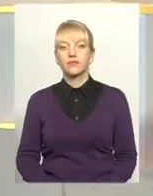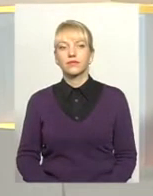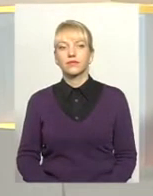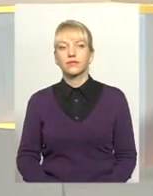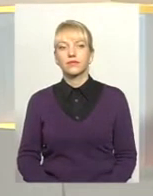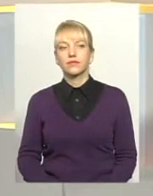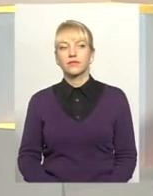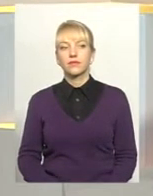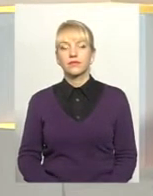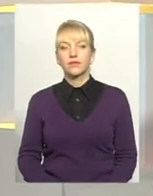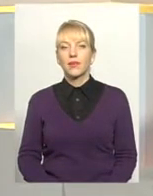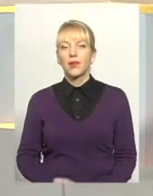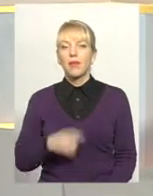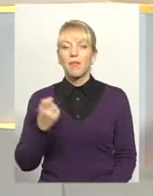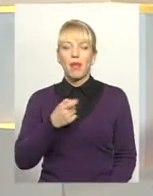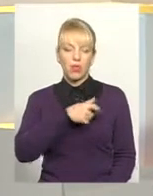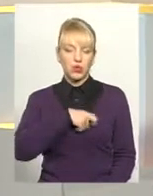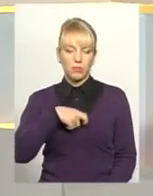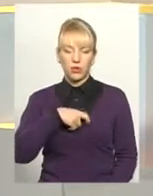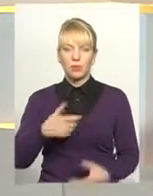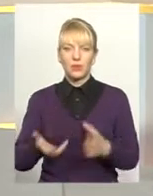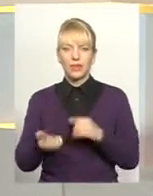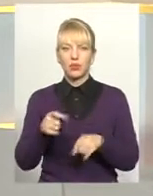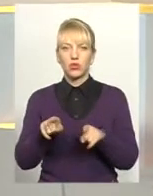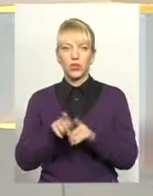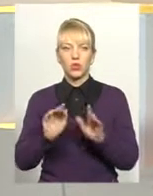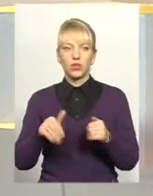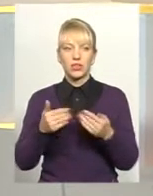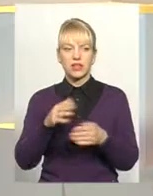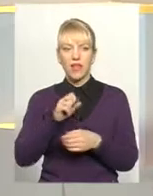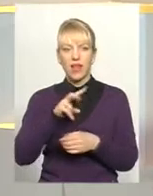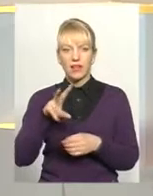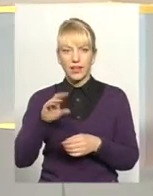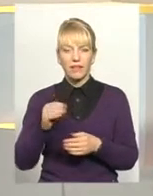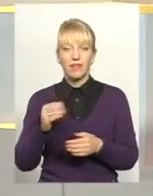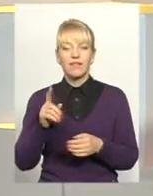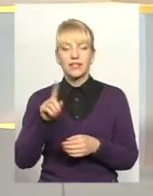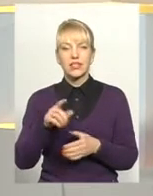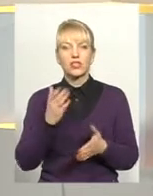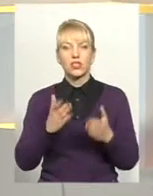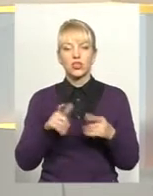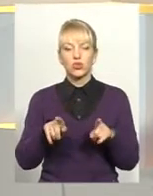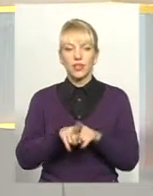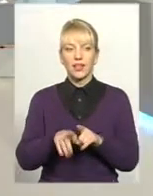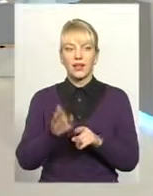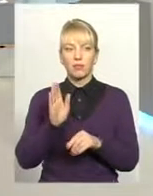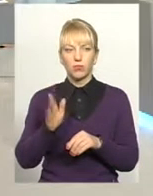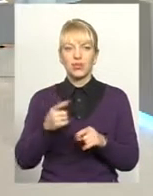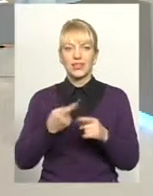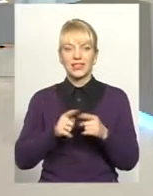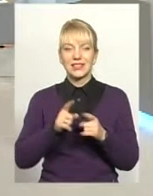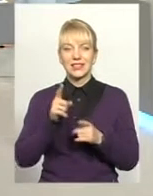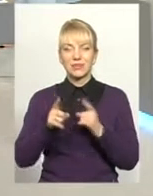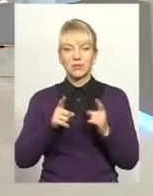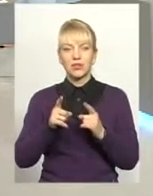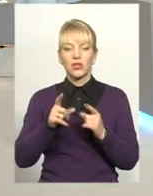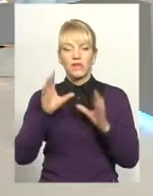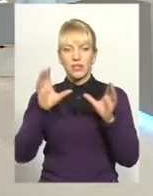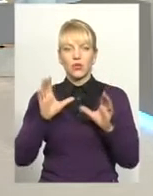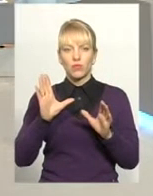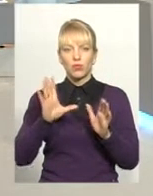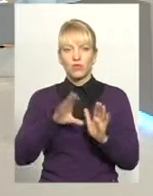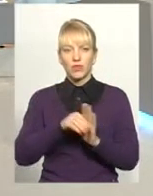Багато поки що депутатів підтримують таку ініціативу, але все ж таки, якщо таке станеться і ці зміни в законодавство будуть внесені, як